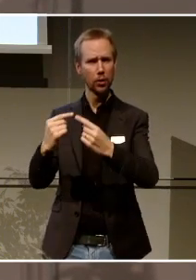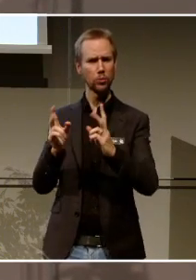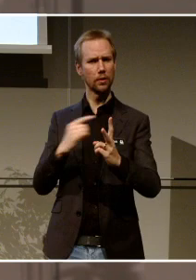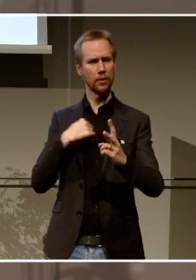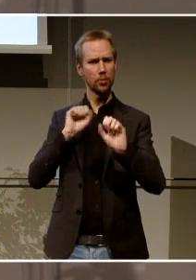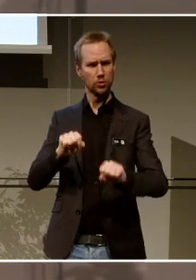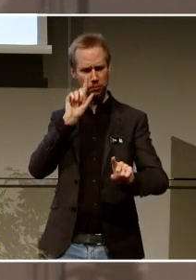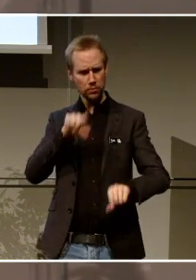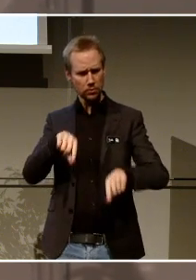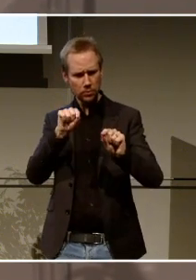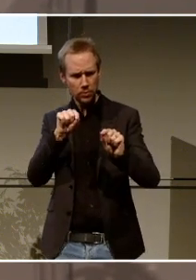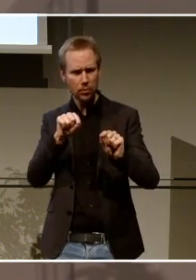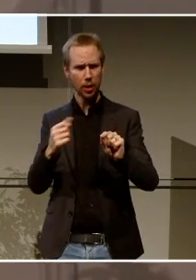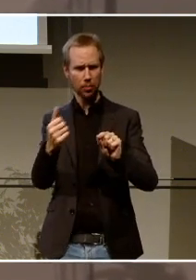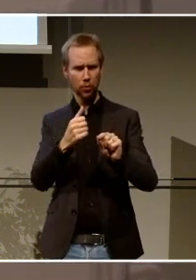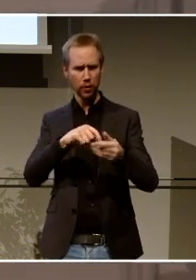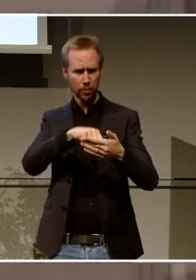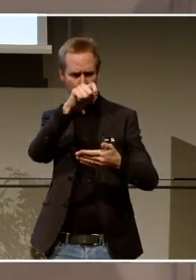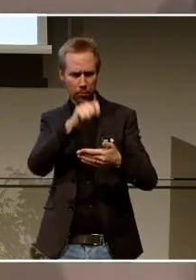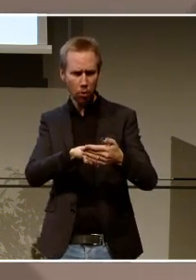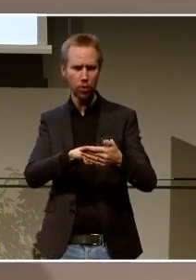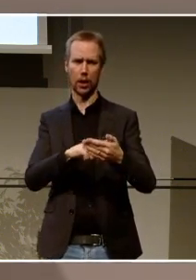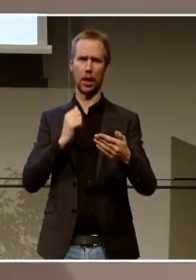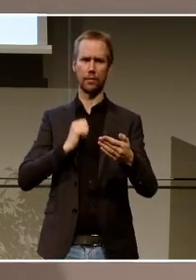som medborgare och användare inte uttrycker.